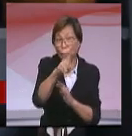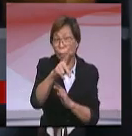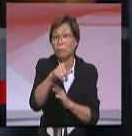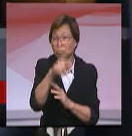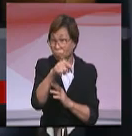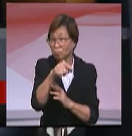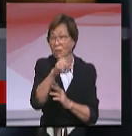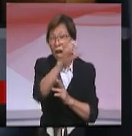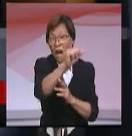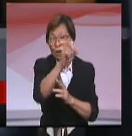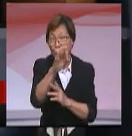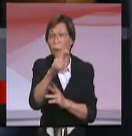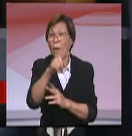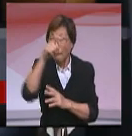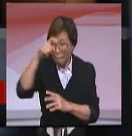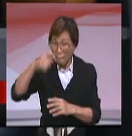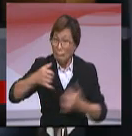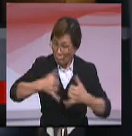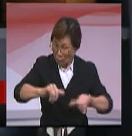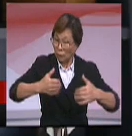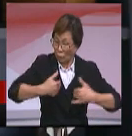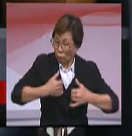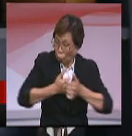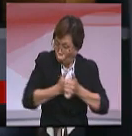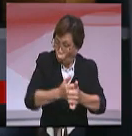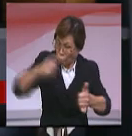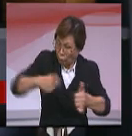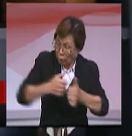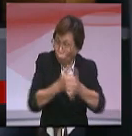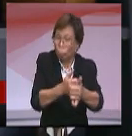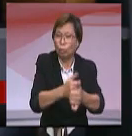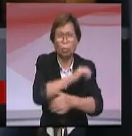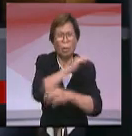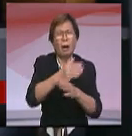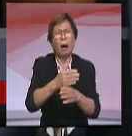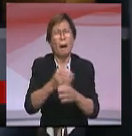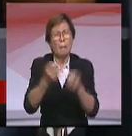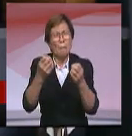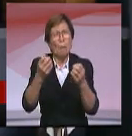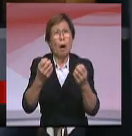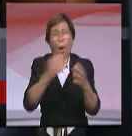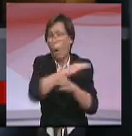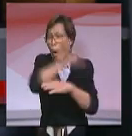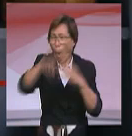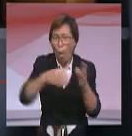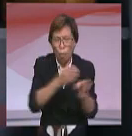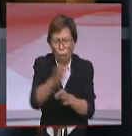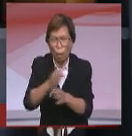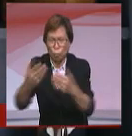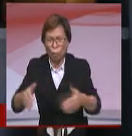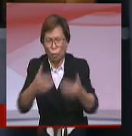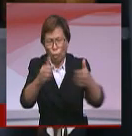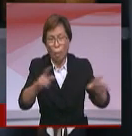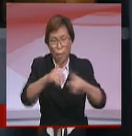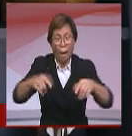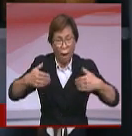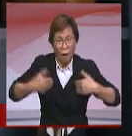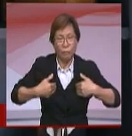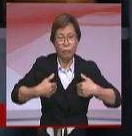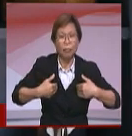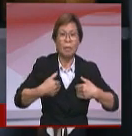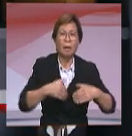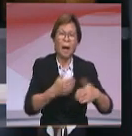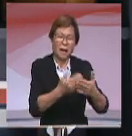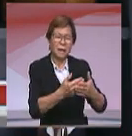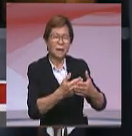kuasa. Walaupun hampir keseluruhan sektor telah dibuka, namun masih terdapat aktiviti yang masih di